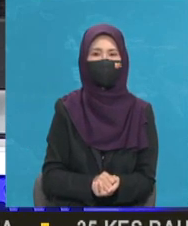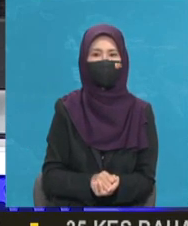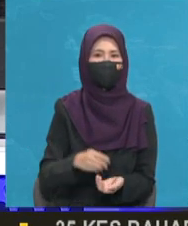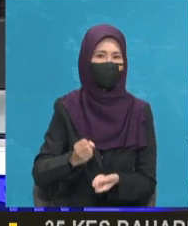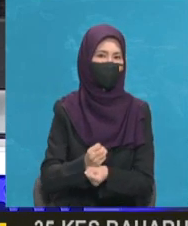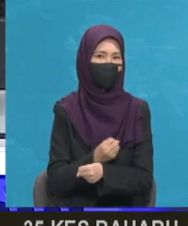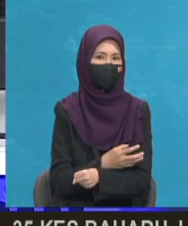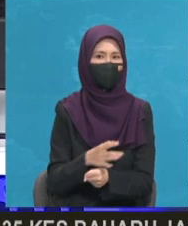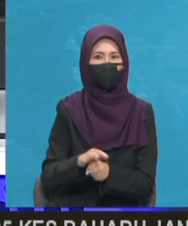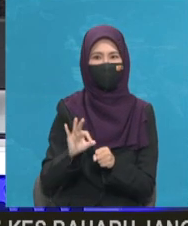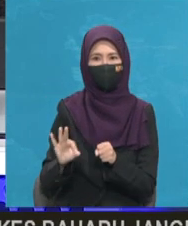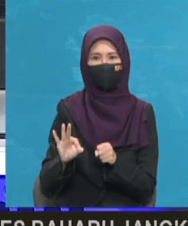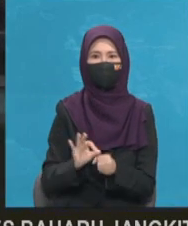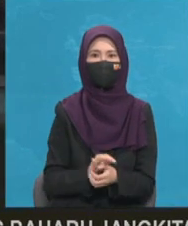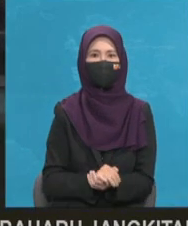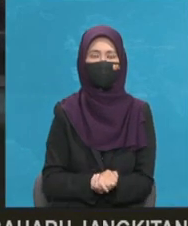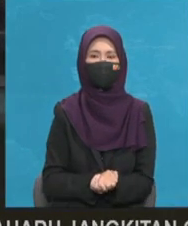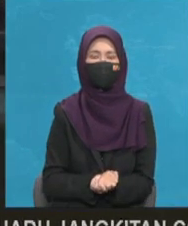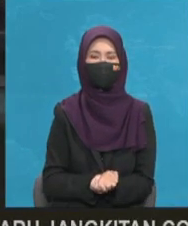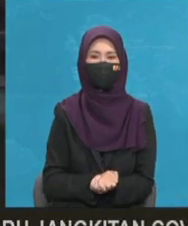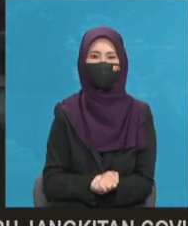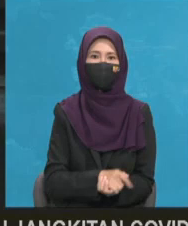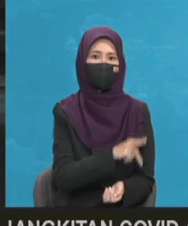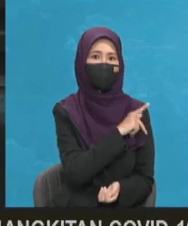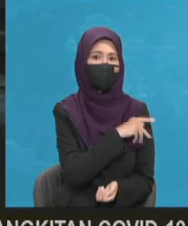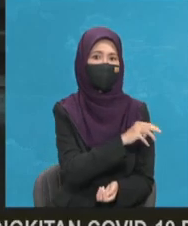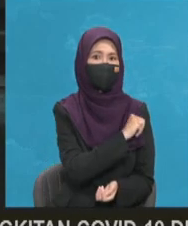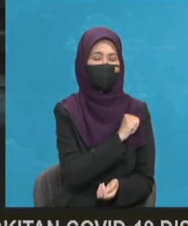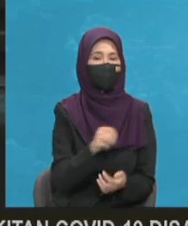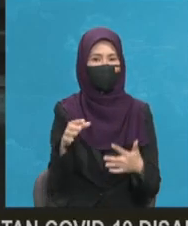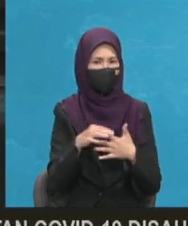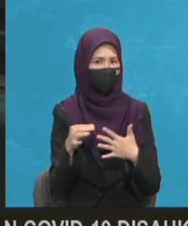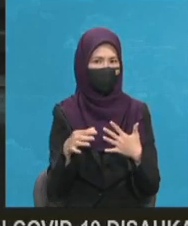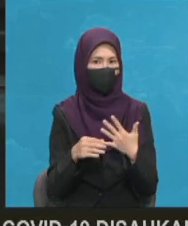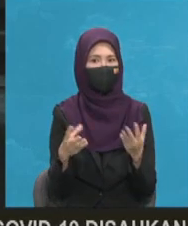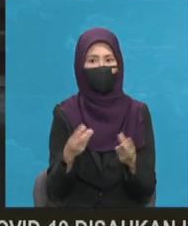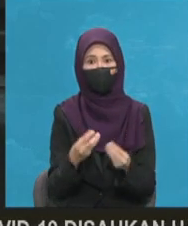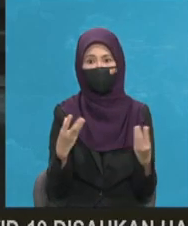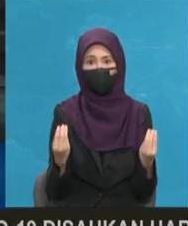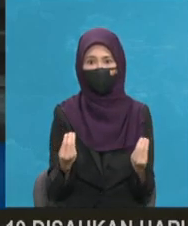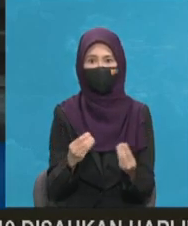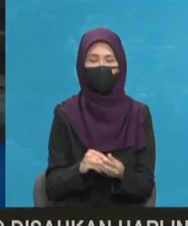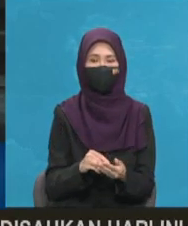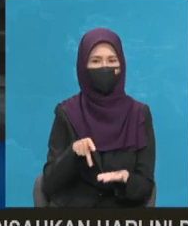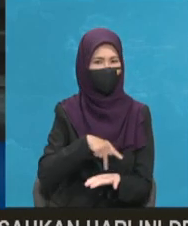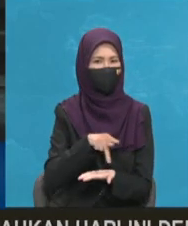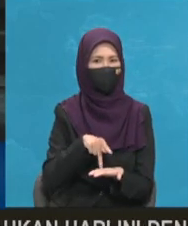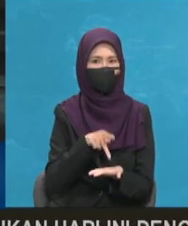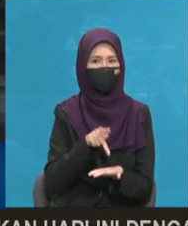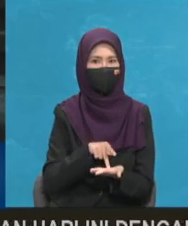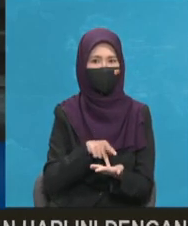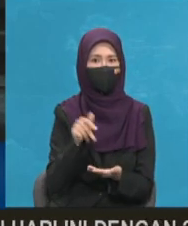copyrighted Hai Kementerian Kesehatan telah melantik beberapa buah Serikat untuk membuka pusat pensijilan